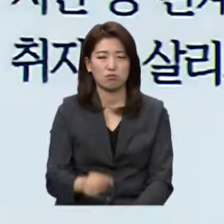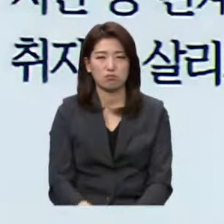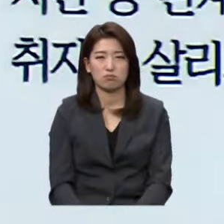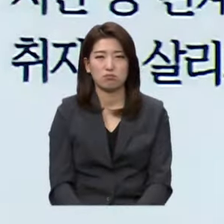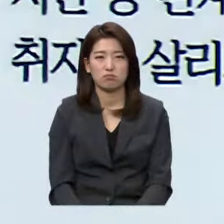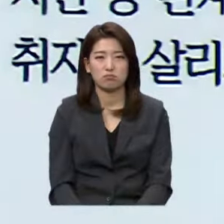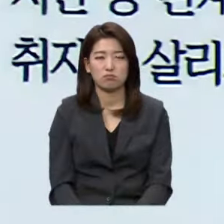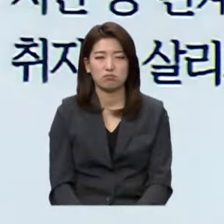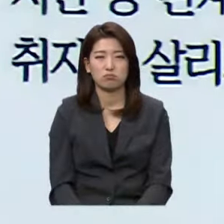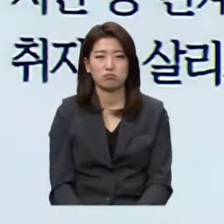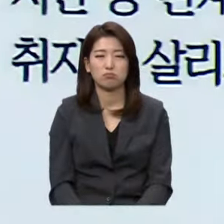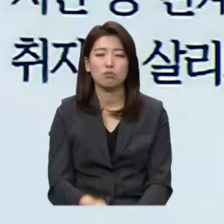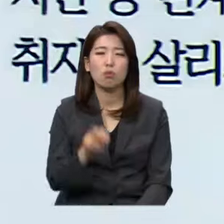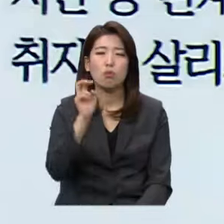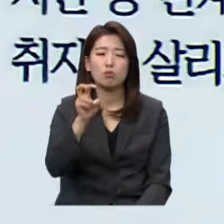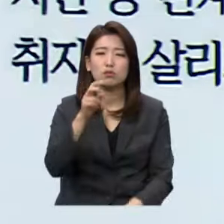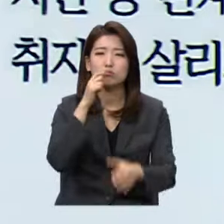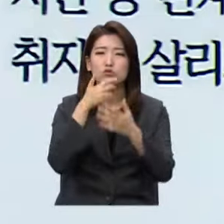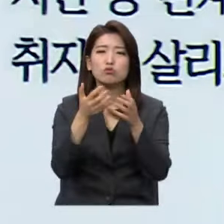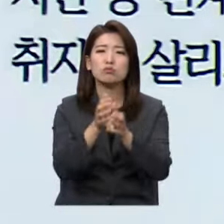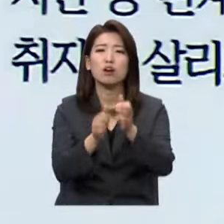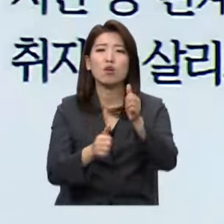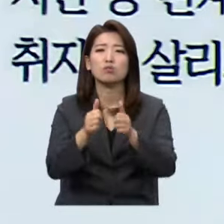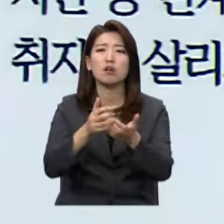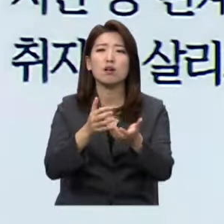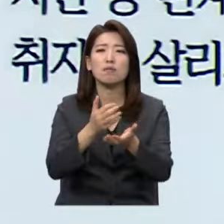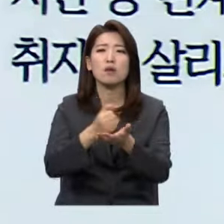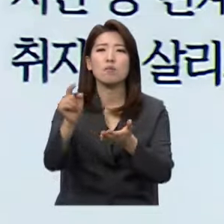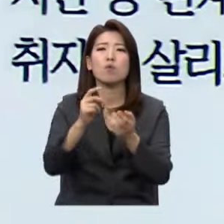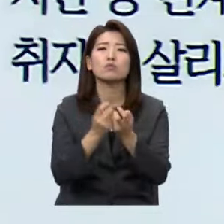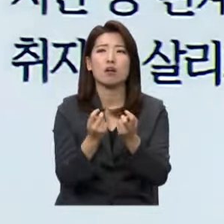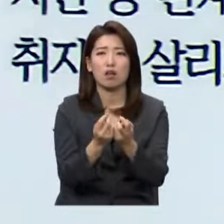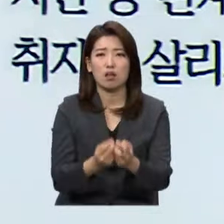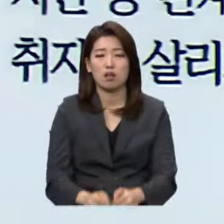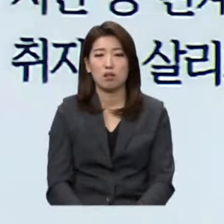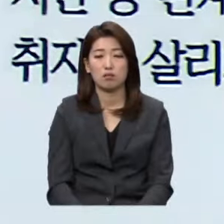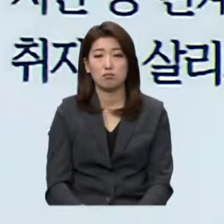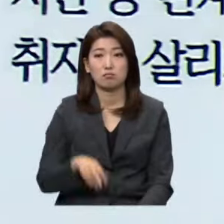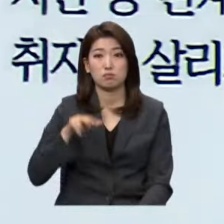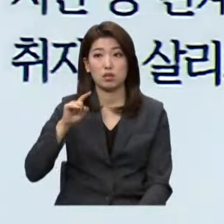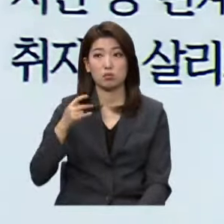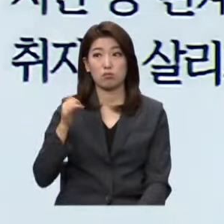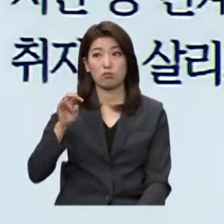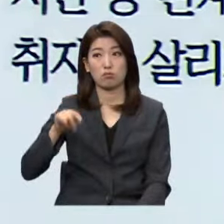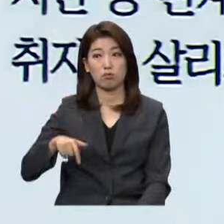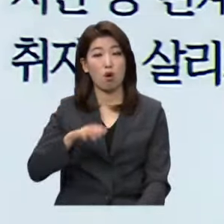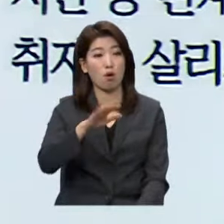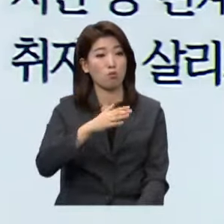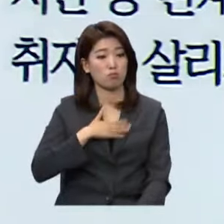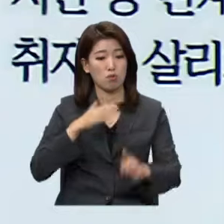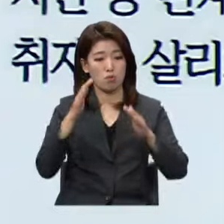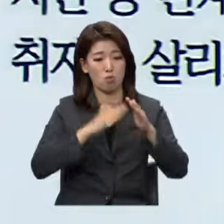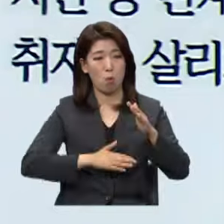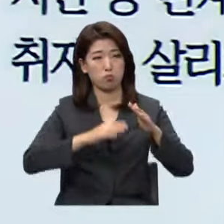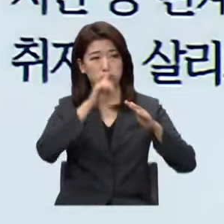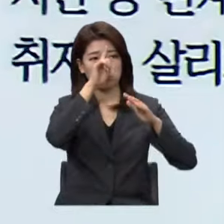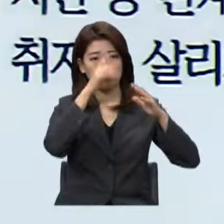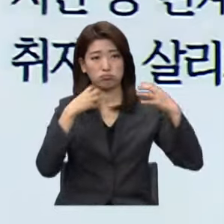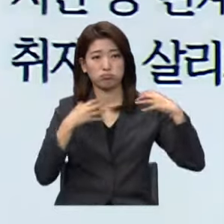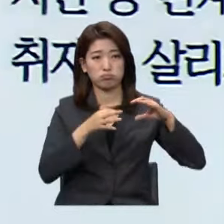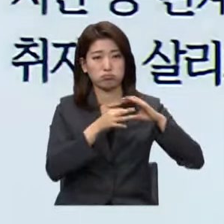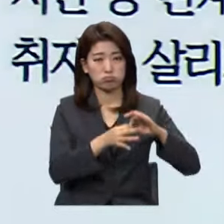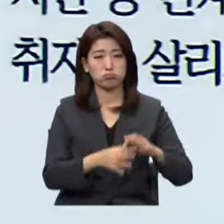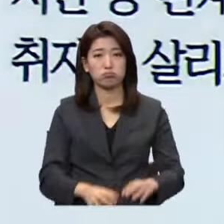민주당 의석을 빼앗기면 민주당의 의석을 빼앗기면 어떡하냐 취지로 주장을 했고 장동혁 사무총장은 우리가 공당인 대통령을 호가